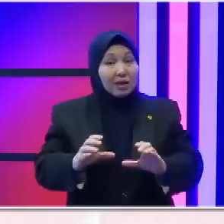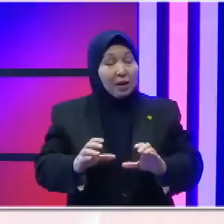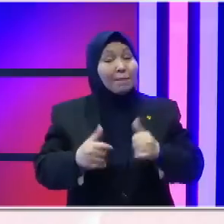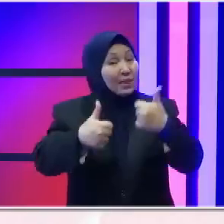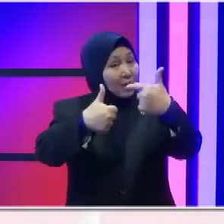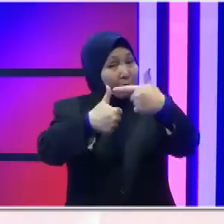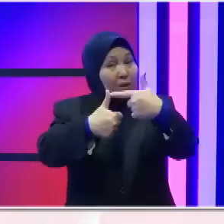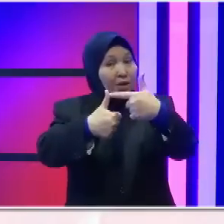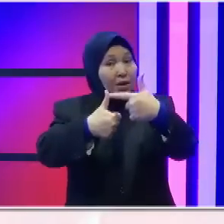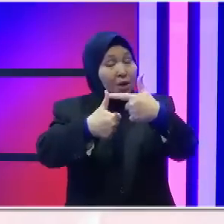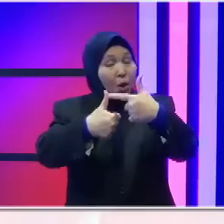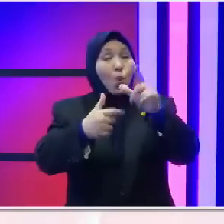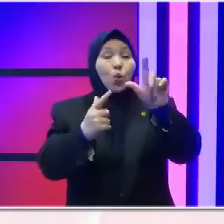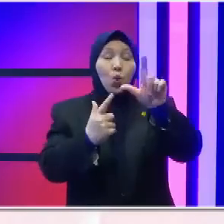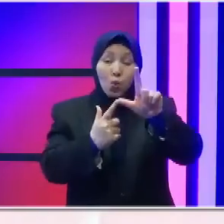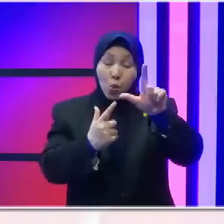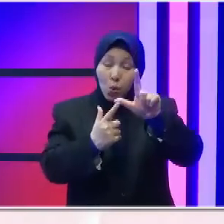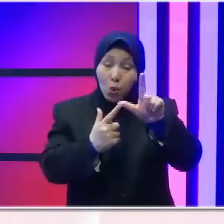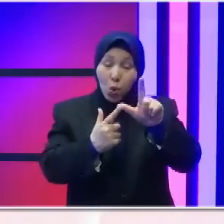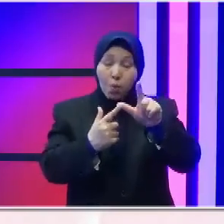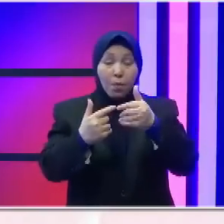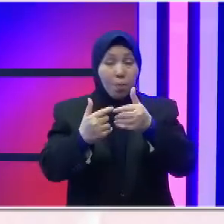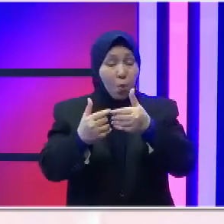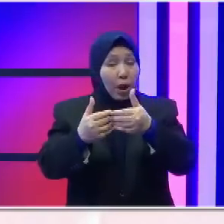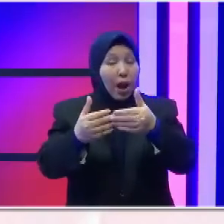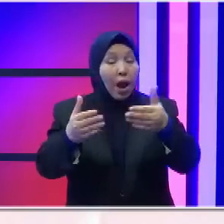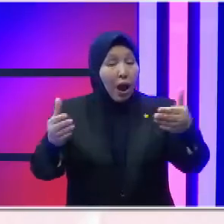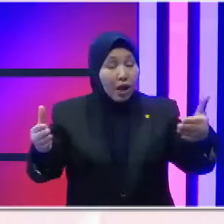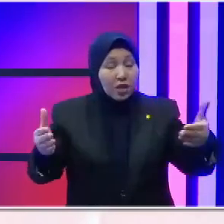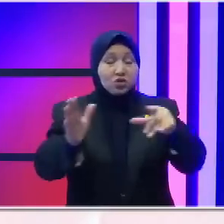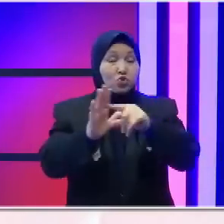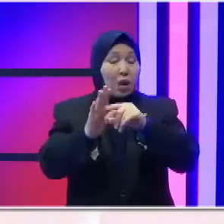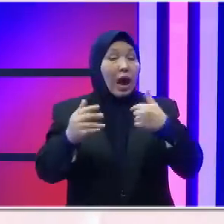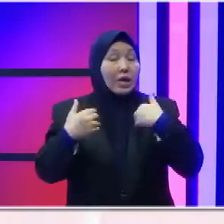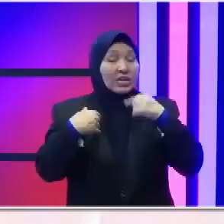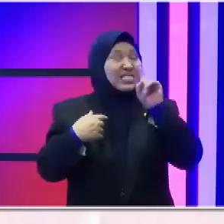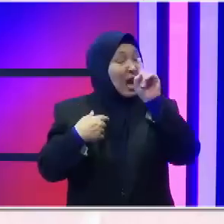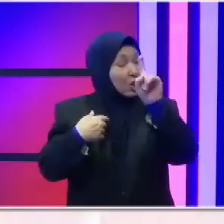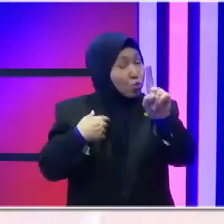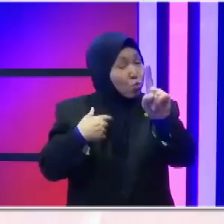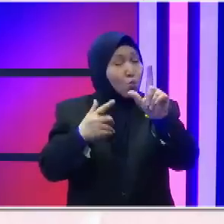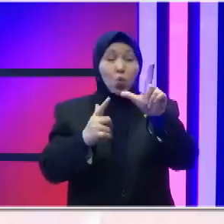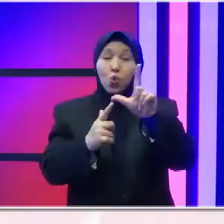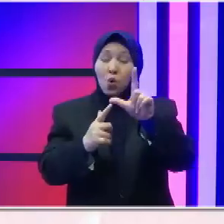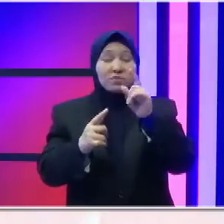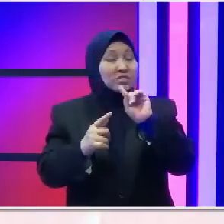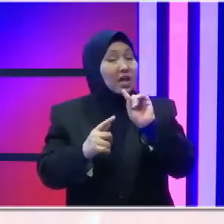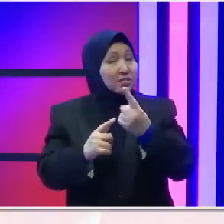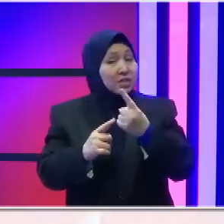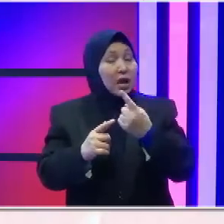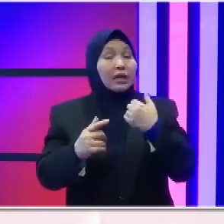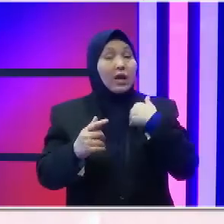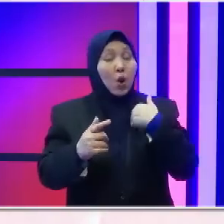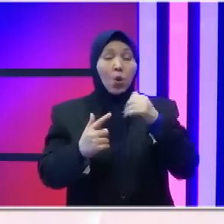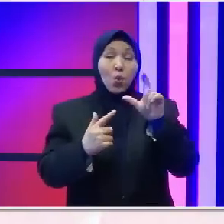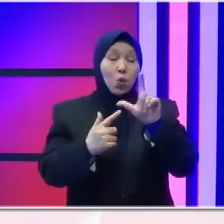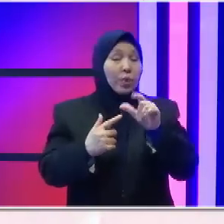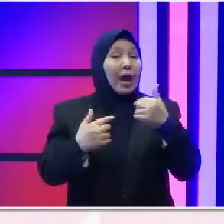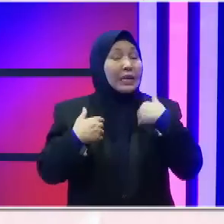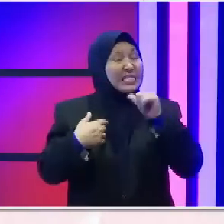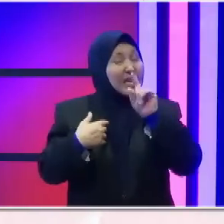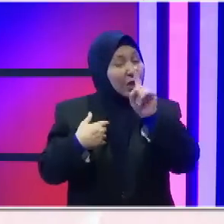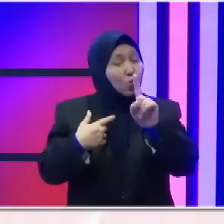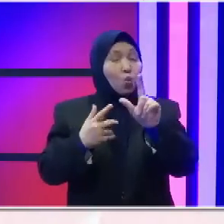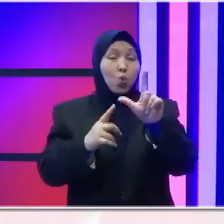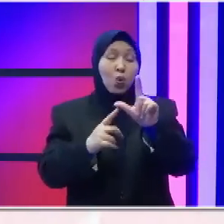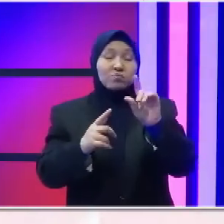yang pertama, huruf-huruf pembukaan surah yang mempunyai satu huruf sahaja. Dia ada huruf-huruf yang mempunyai satu